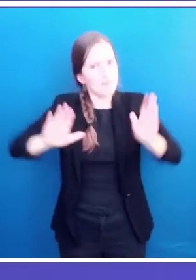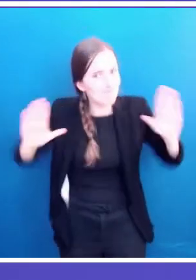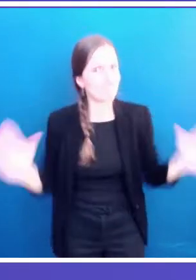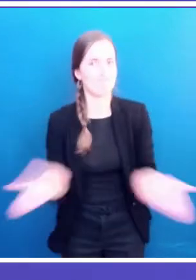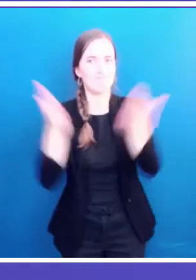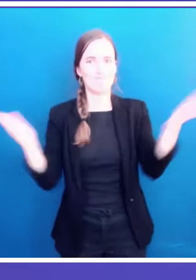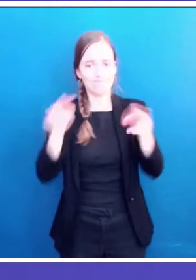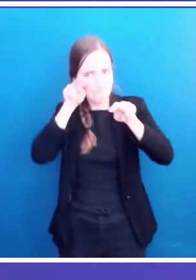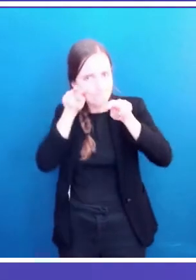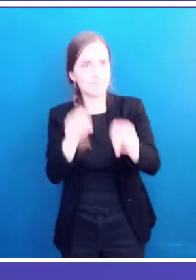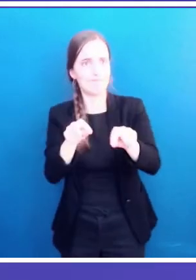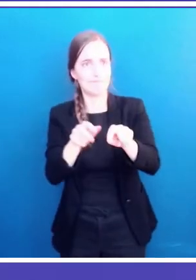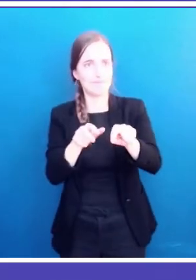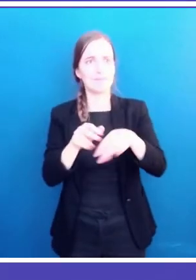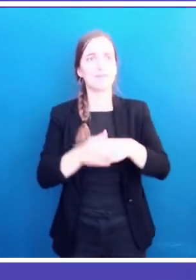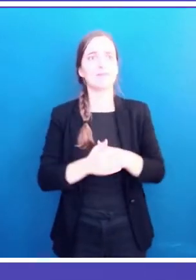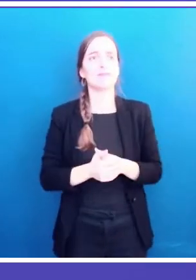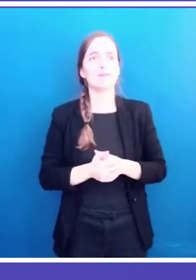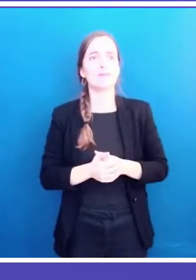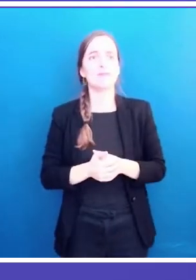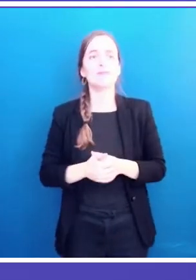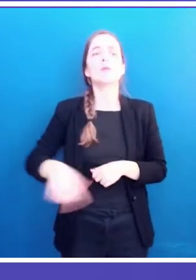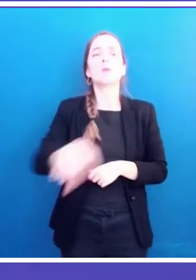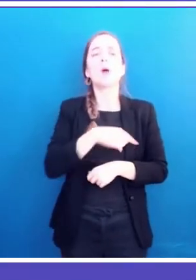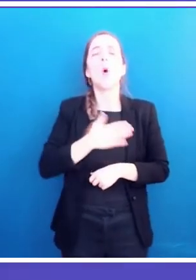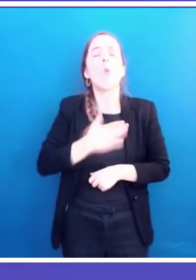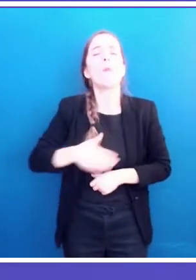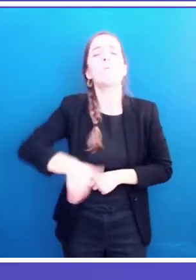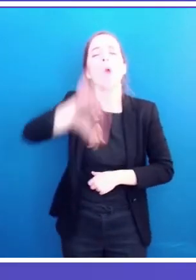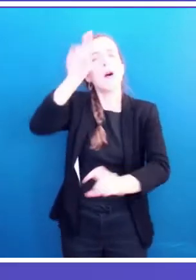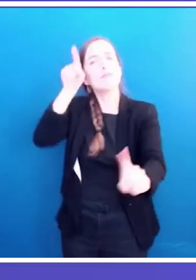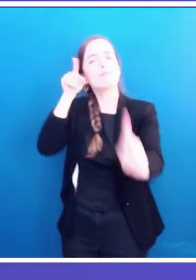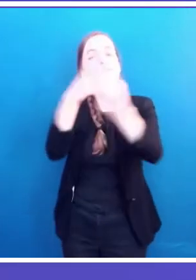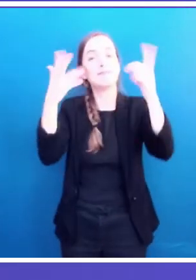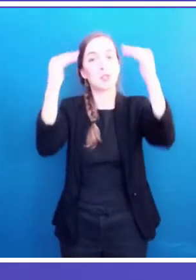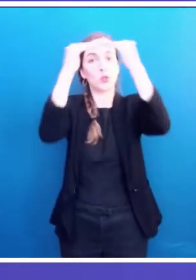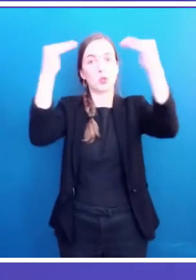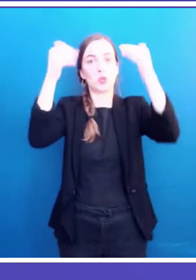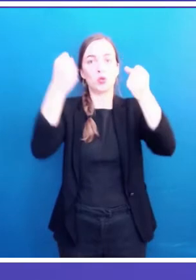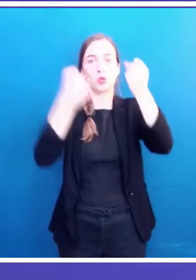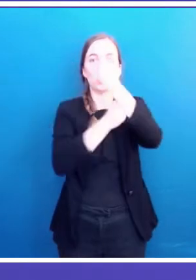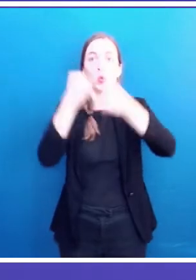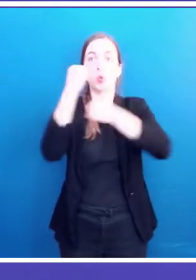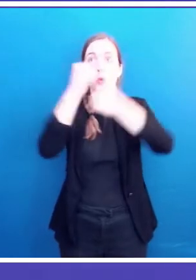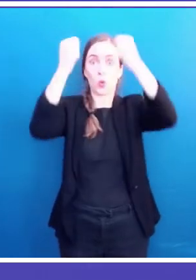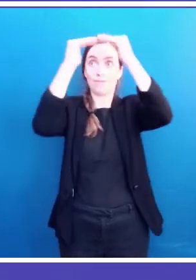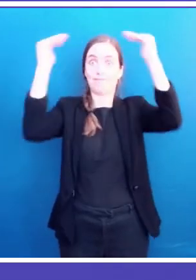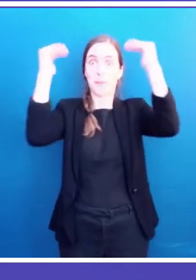وللمرأة بشكل عام في هذه الأزمة. مرة جديدة أود أن أشدد على أهمية التغيير الهيكلي وإعادة التفكير